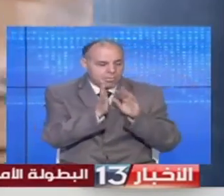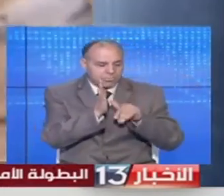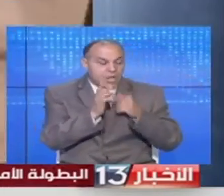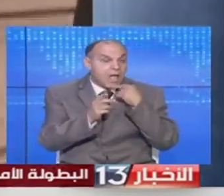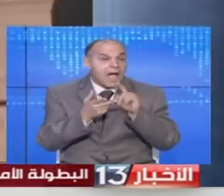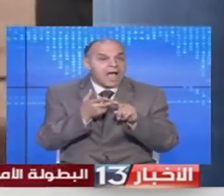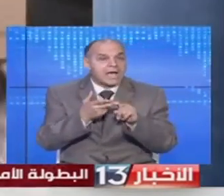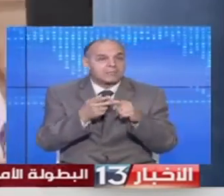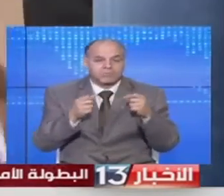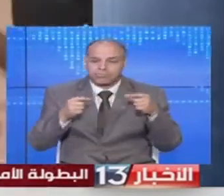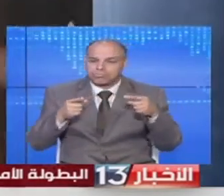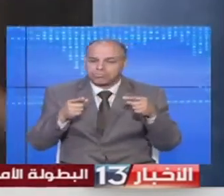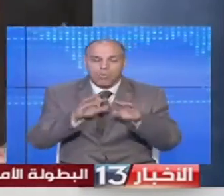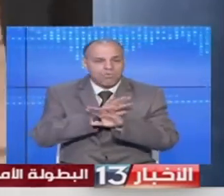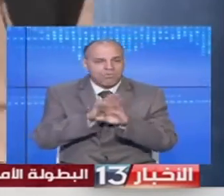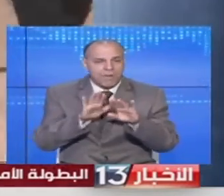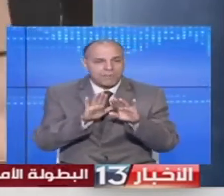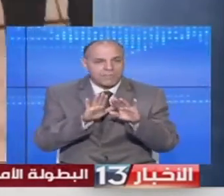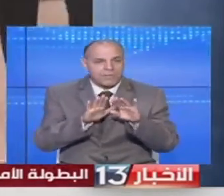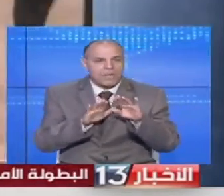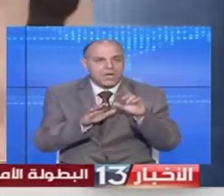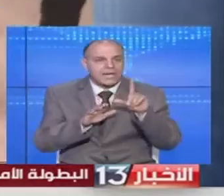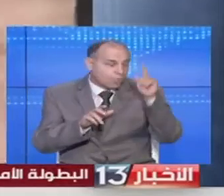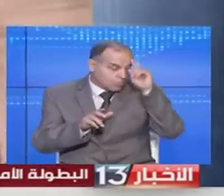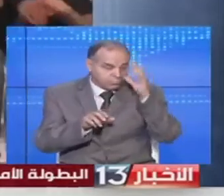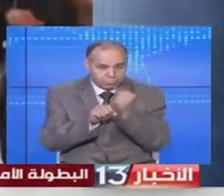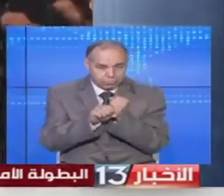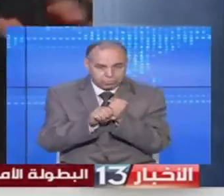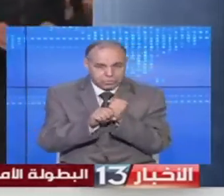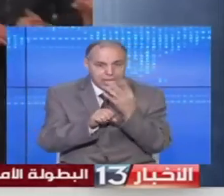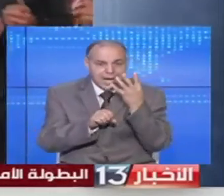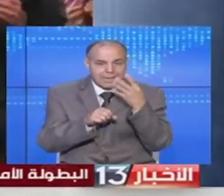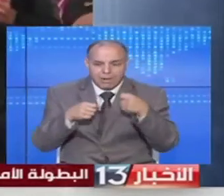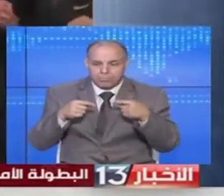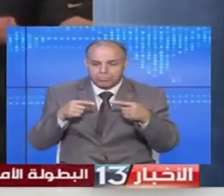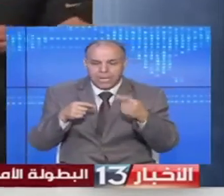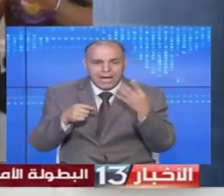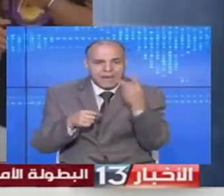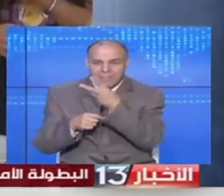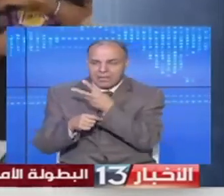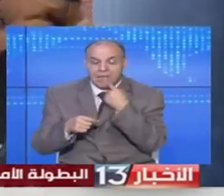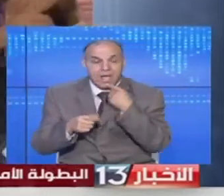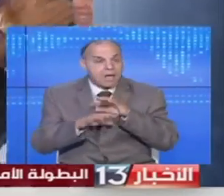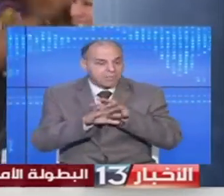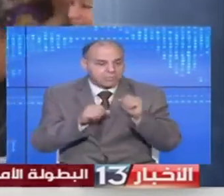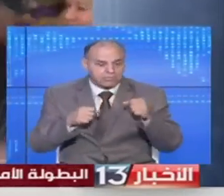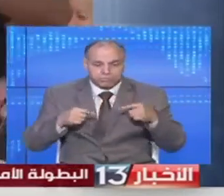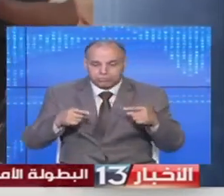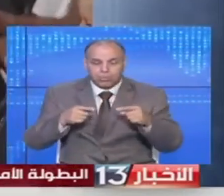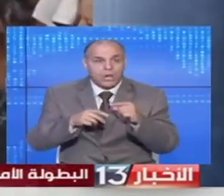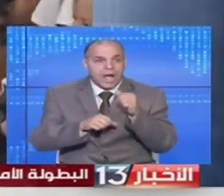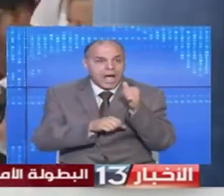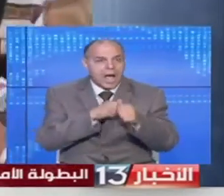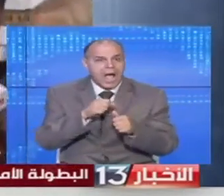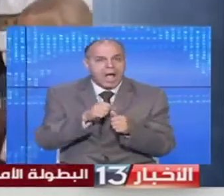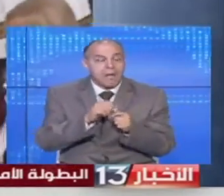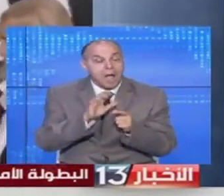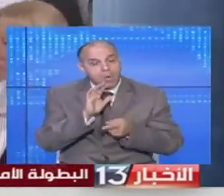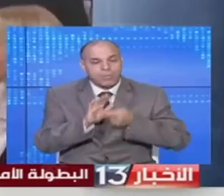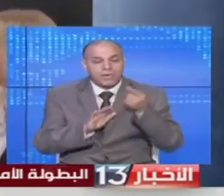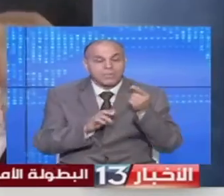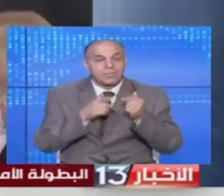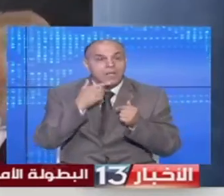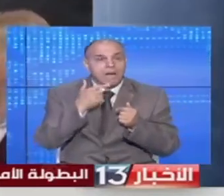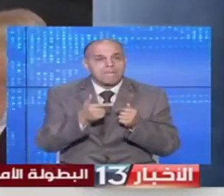سلسله النهائيه التي انتهت لفائده الليكرز اربع مقابل اثنين ليختتم الفريق موسما غير مسبوقه